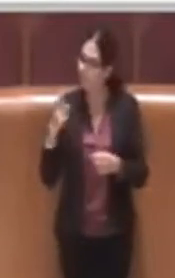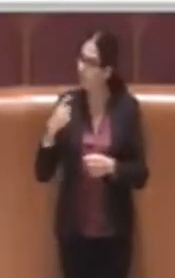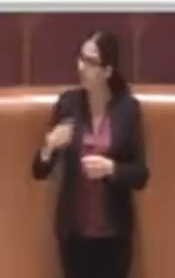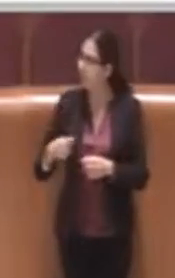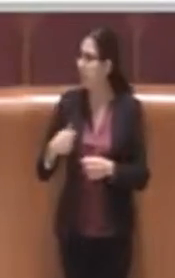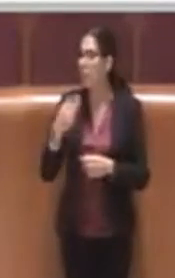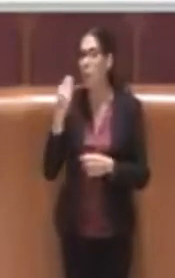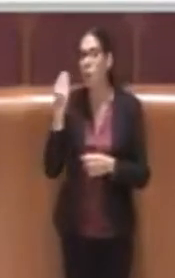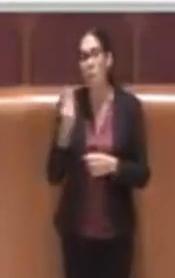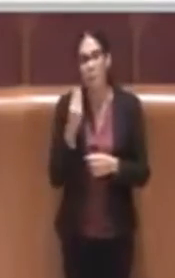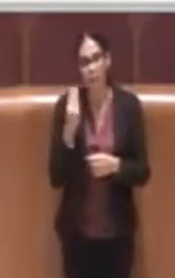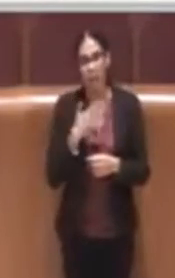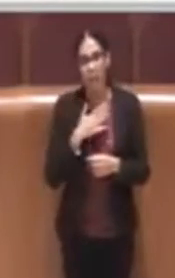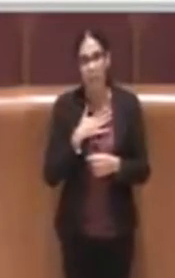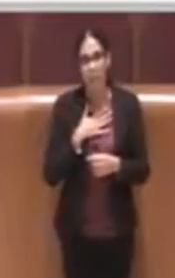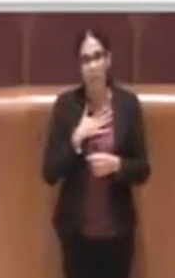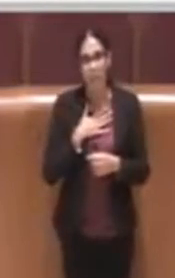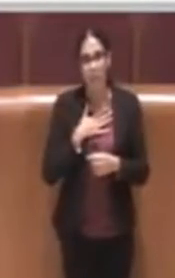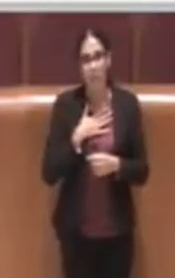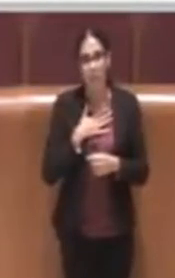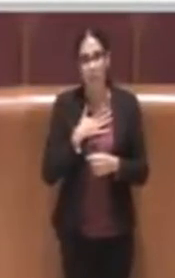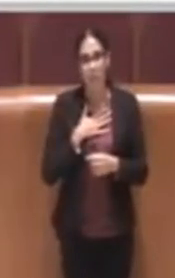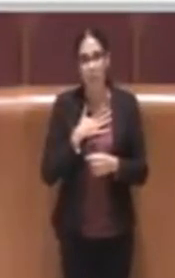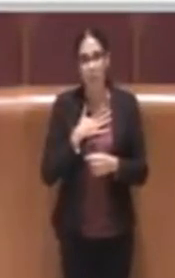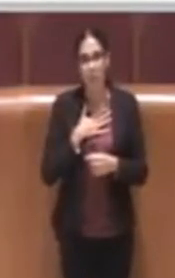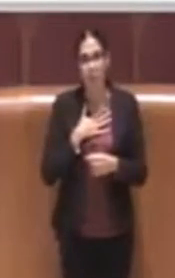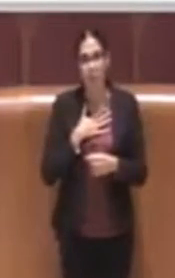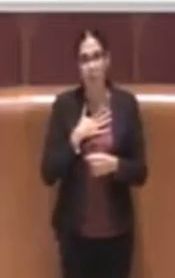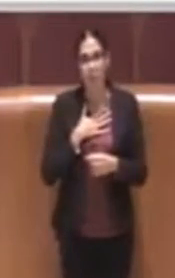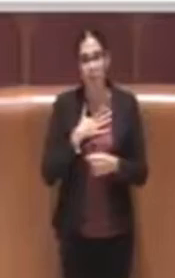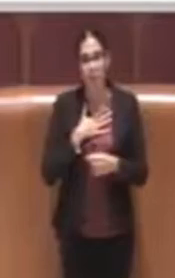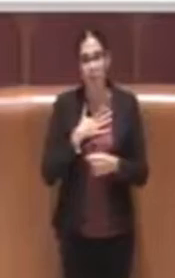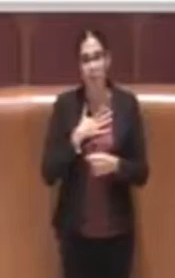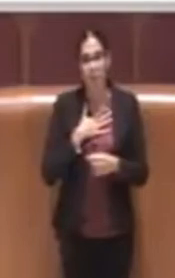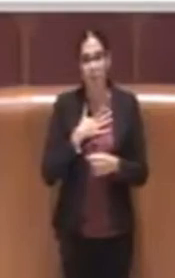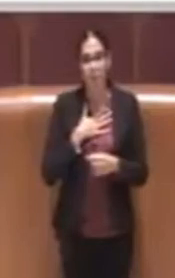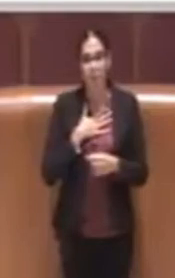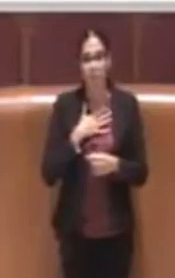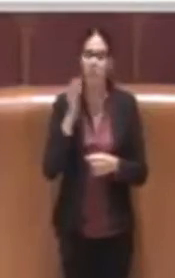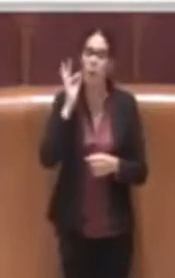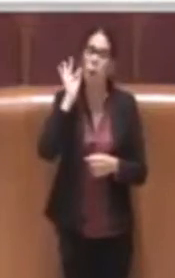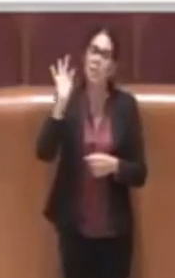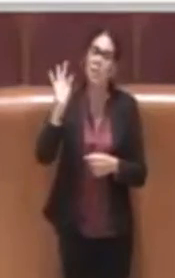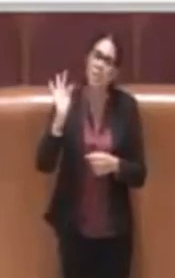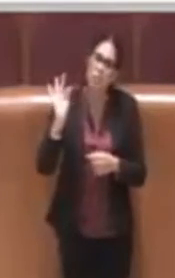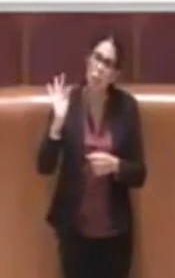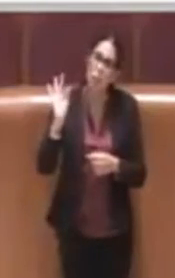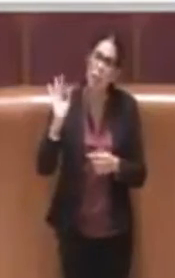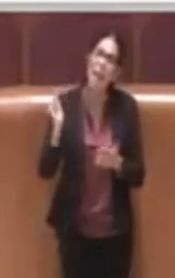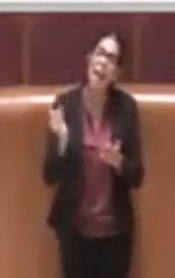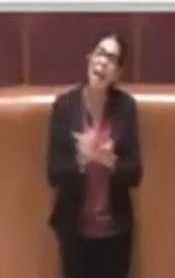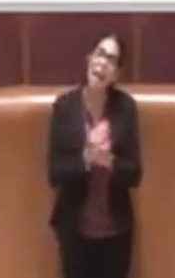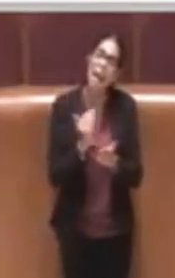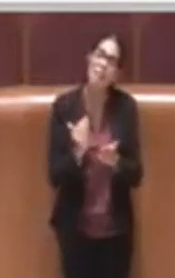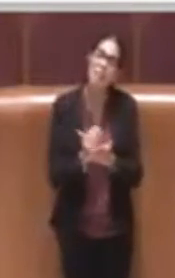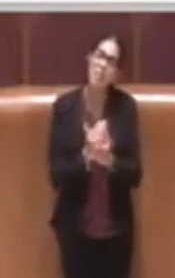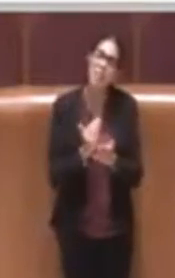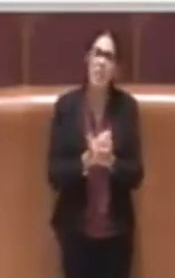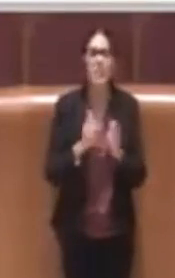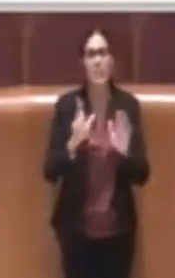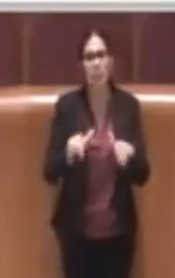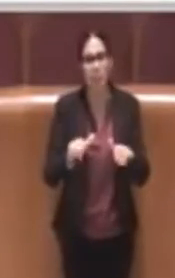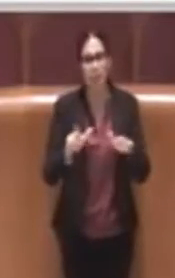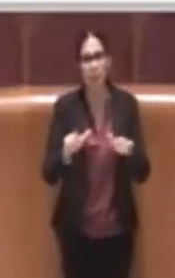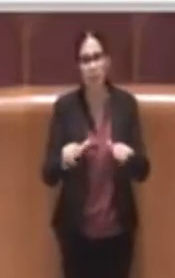che bisogna, per poter evitare di ritrovarsi ogni settimana, perché il